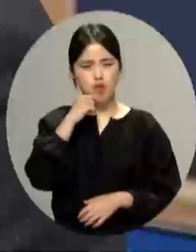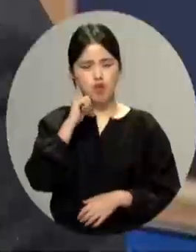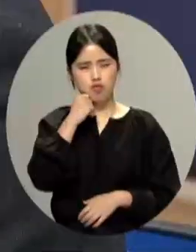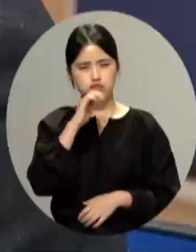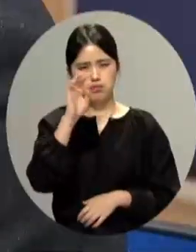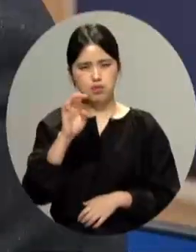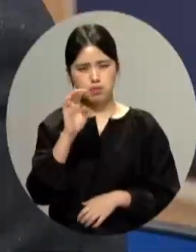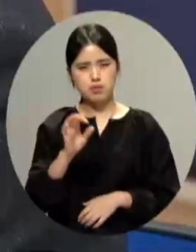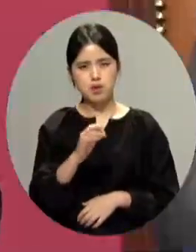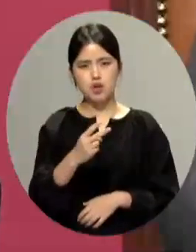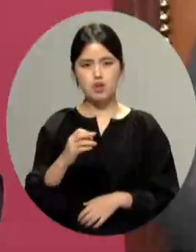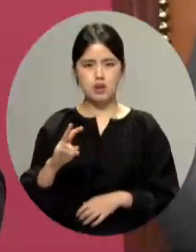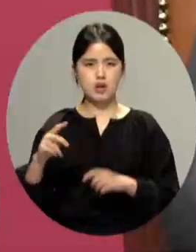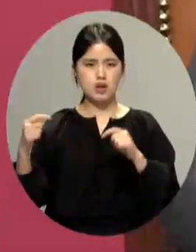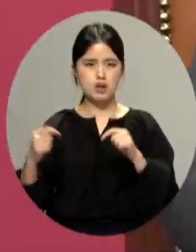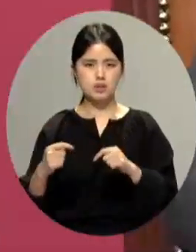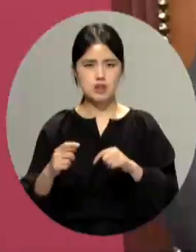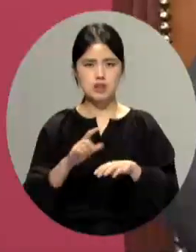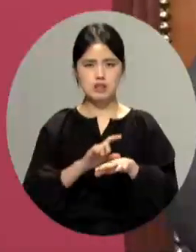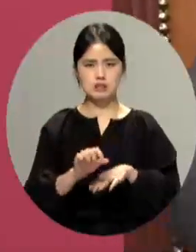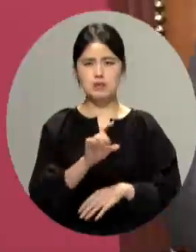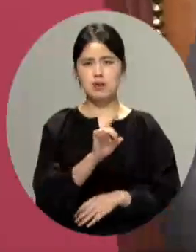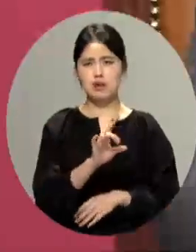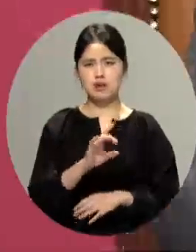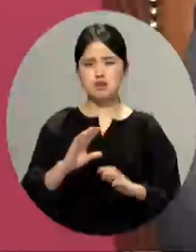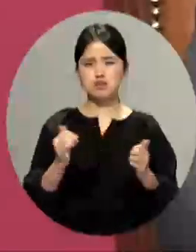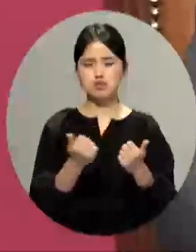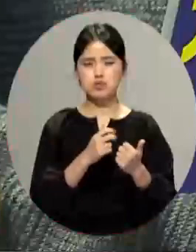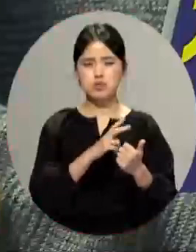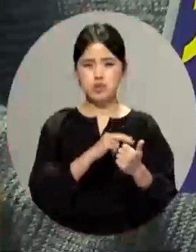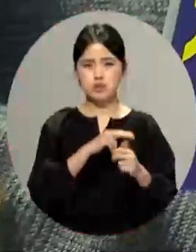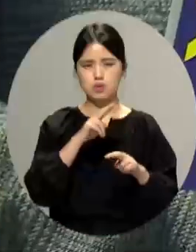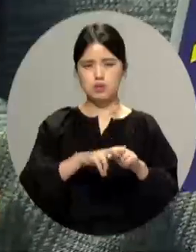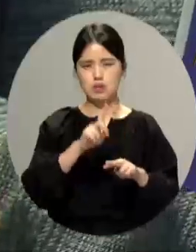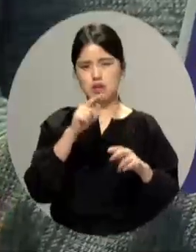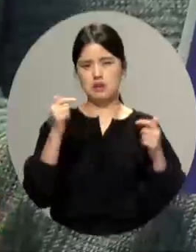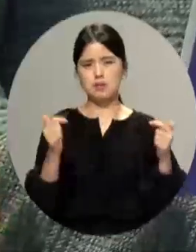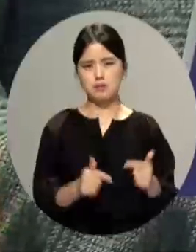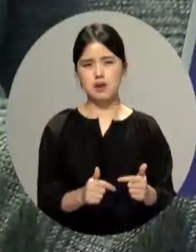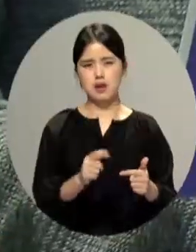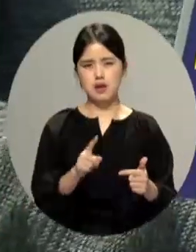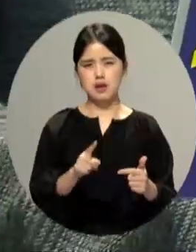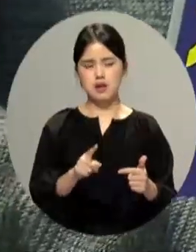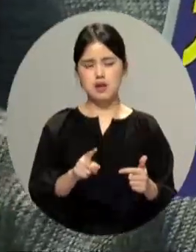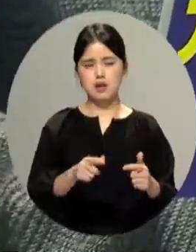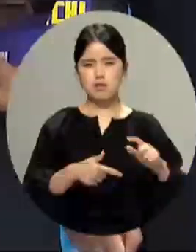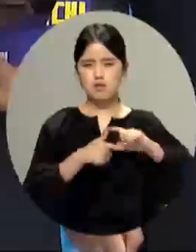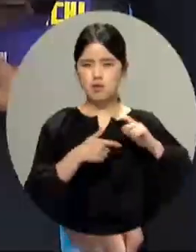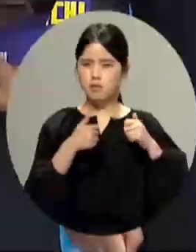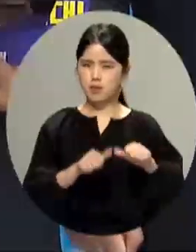여야 협상에 지방 유일의 국회의원 선거구 감축이라는 불명예 마저 떠안는 것